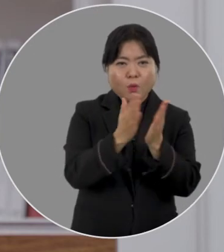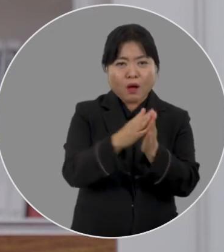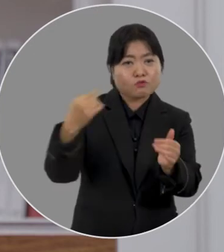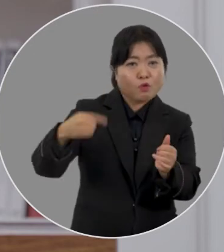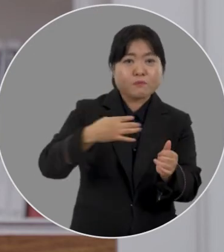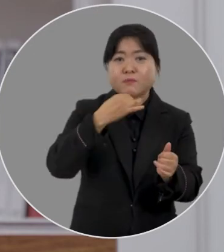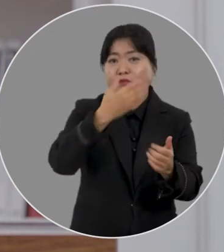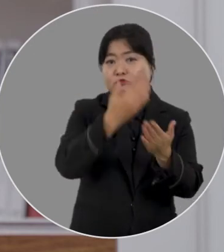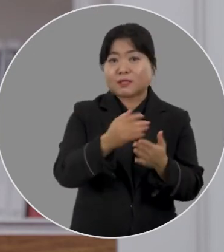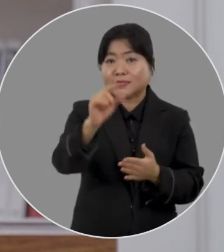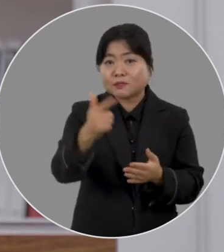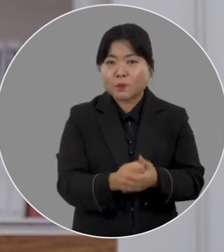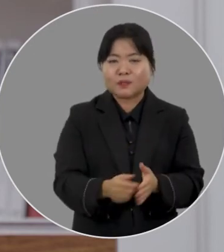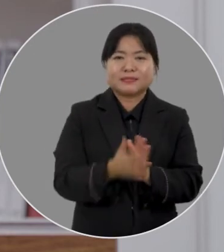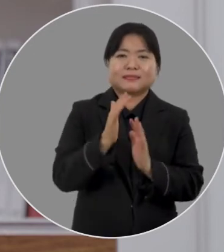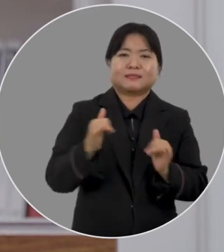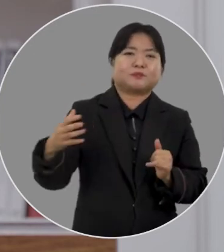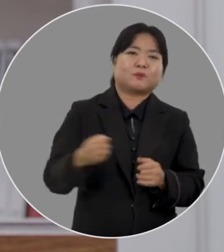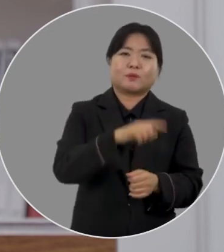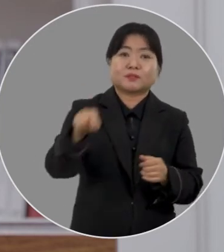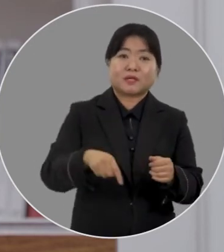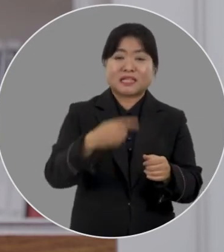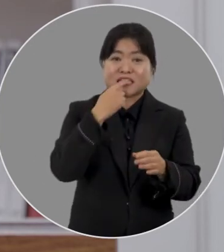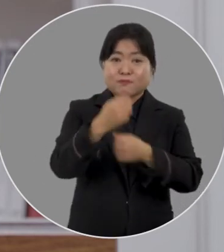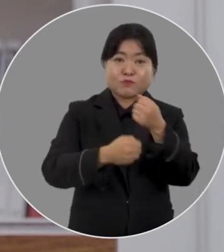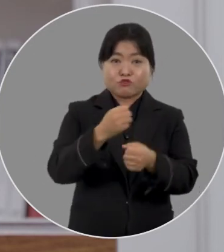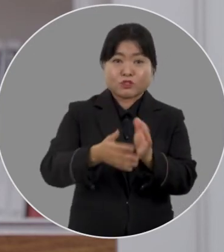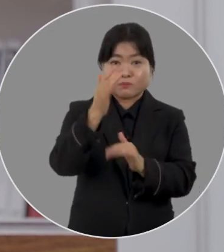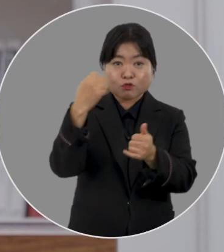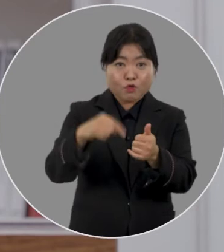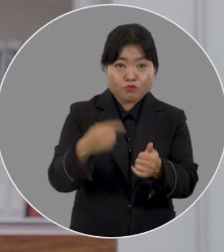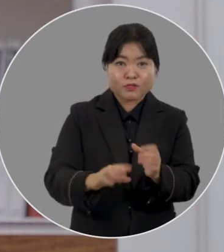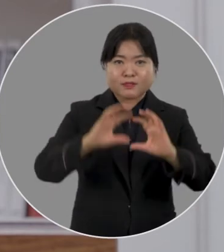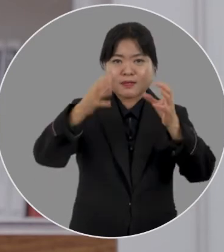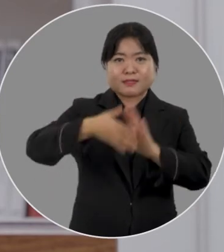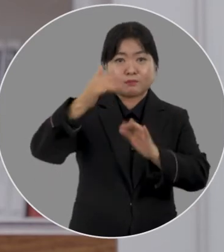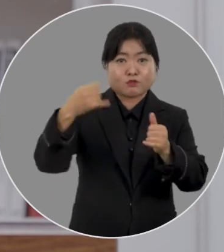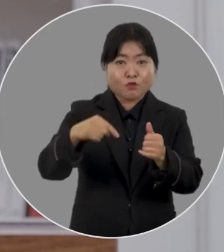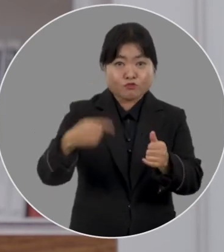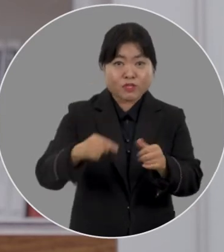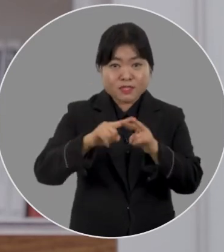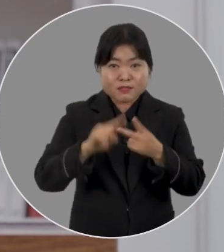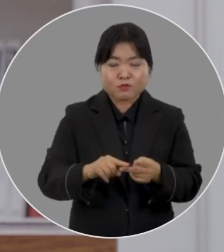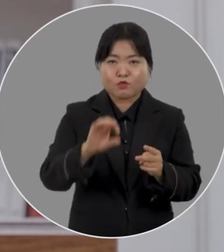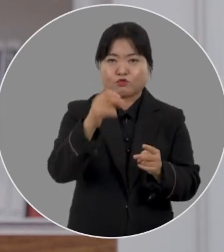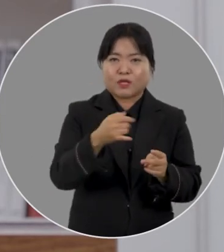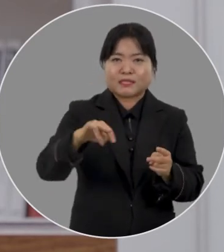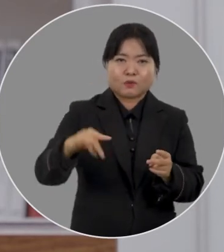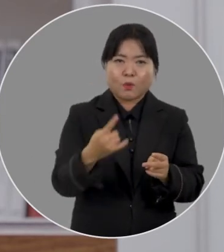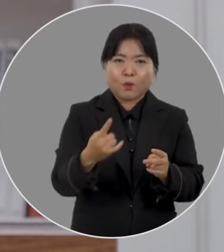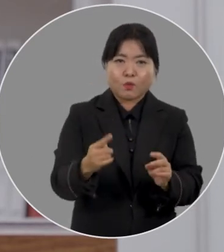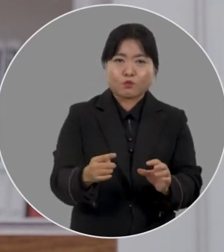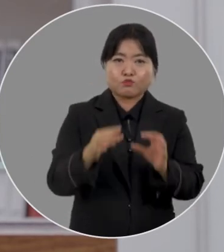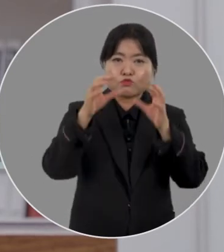중요한 것이 아니라 정말 시민으로서 그것이 민주시민 교육이든 세계시민 교육이든 또는 유네스코가 처음 시작했던 국제이해